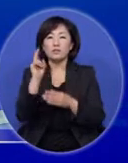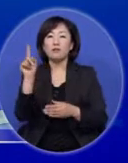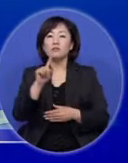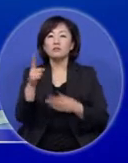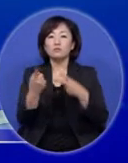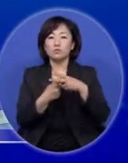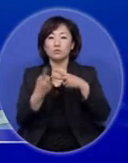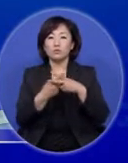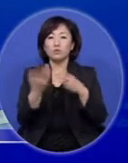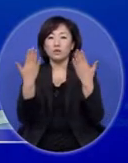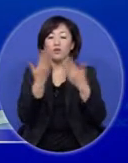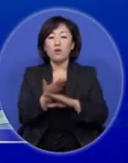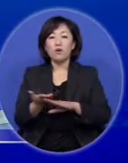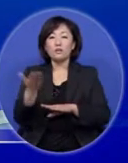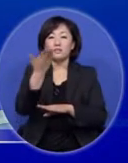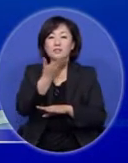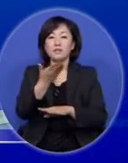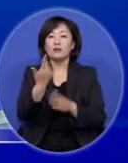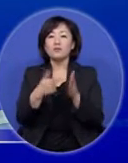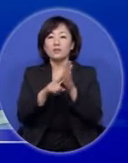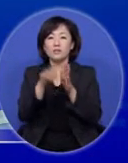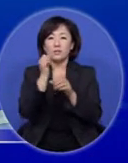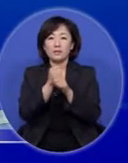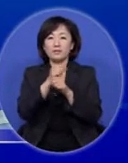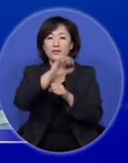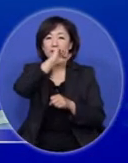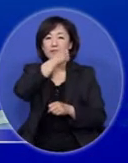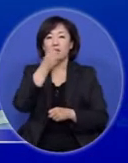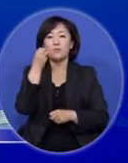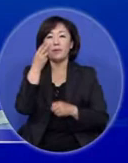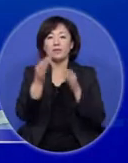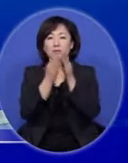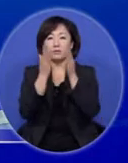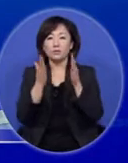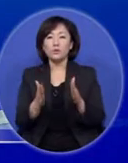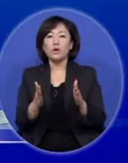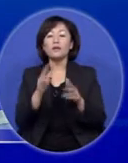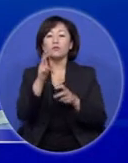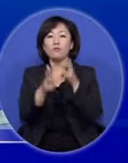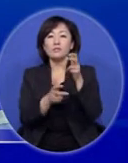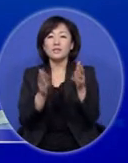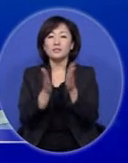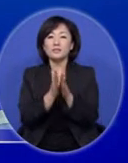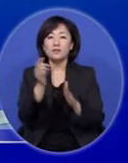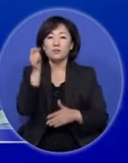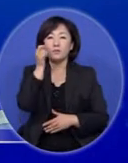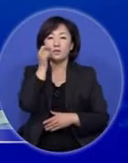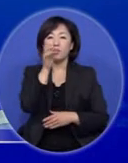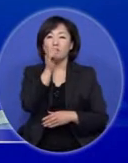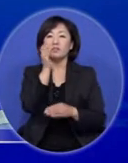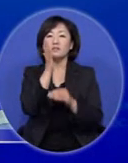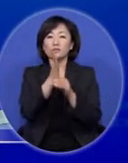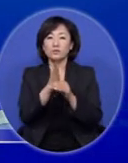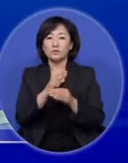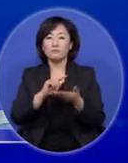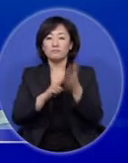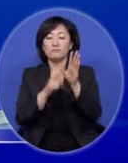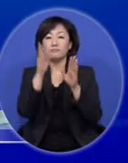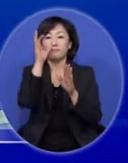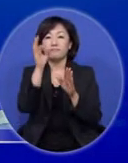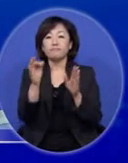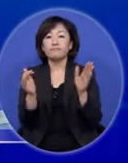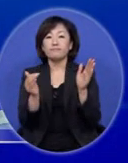초등학교가 지상에 짓기 위해 예산까지 확보했지만 8개월째 공사를 시작도 못했다고 합니다. 어찌된 일인지 이영남